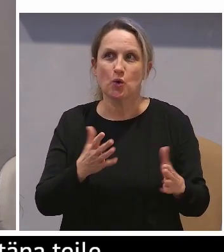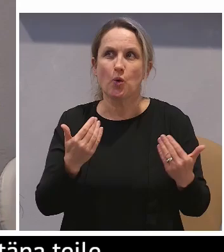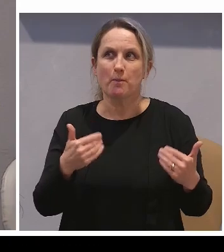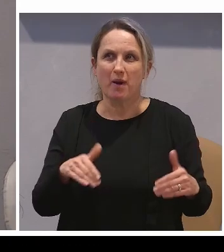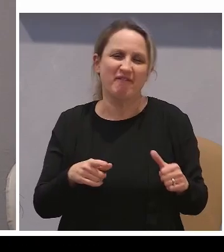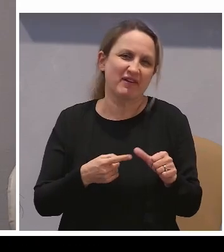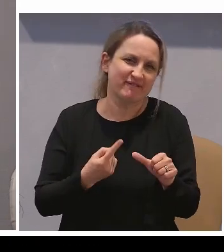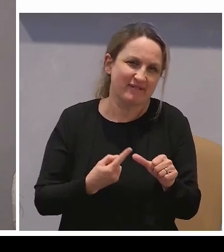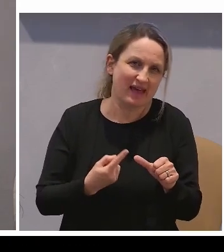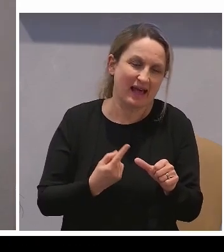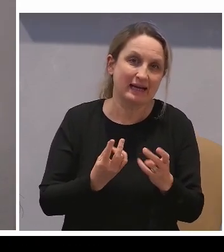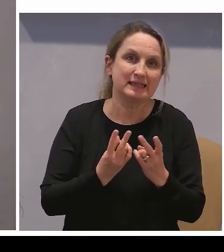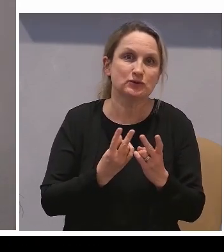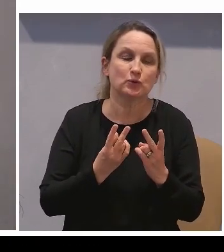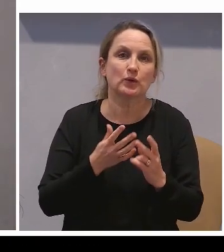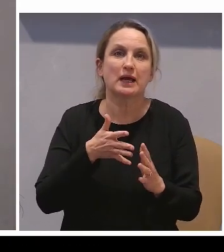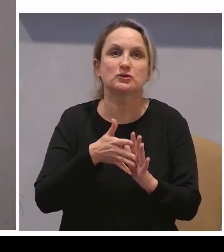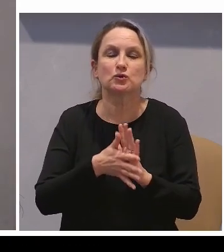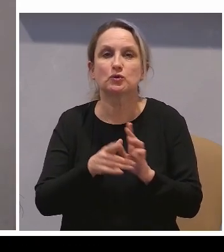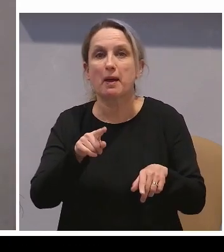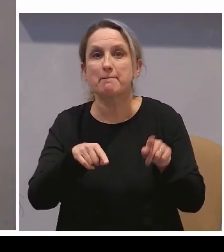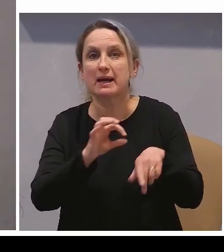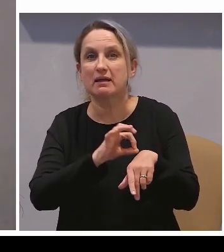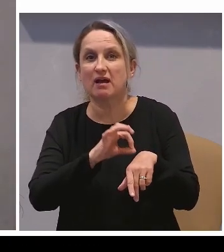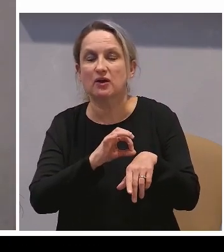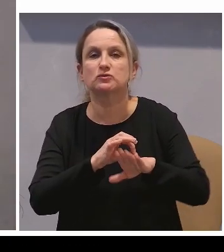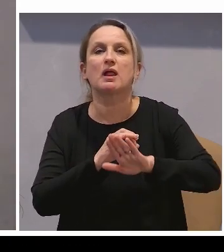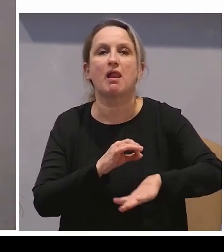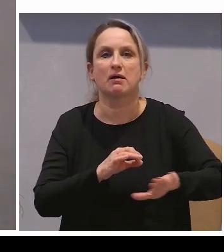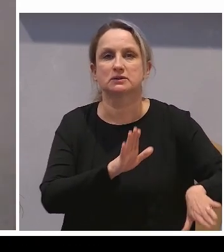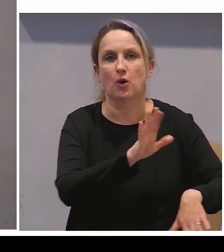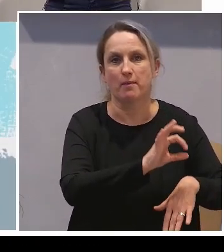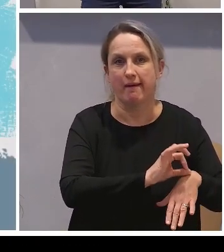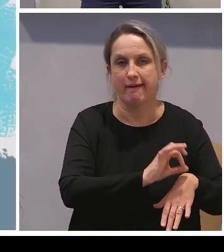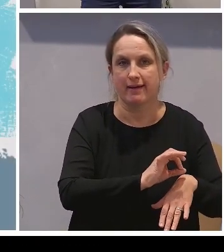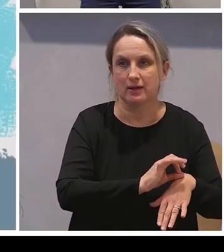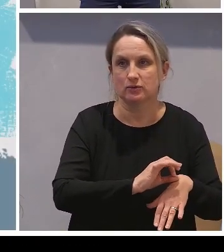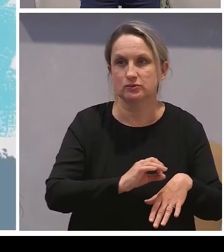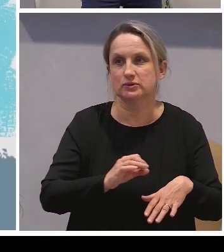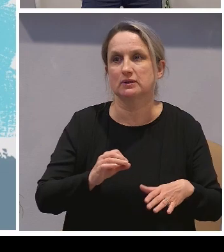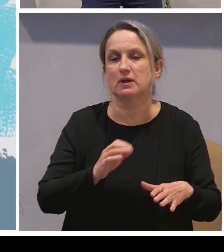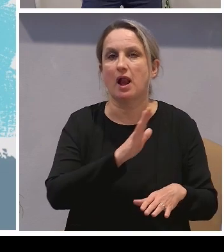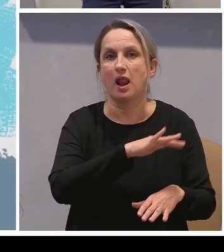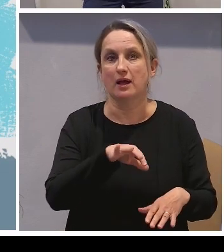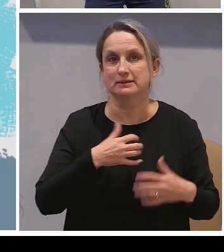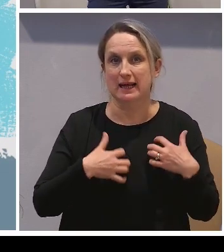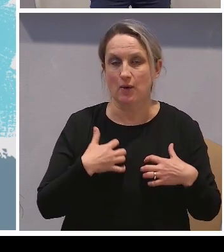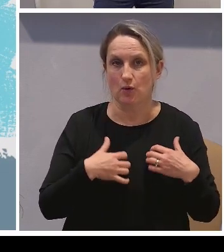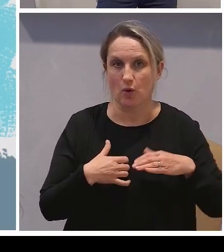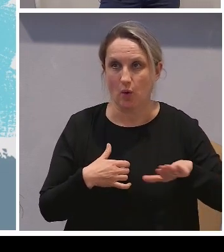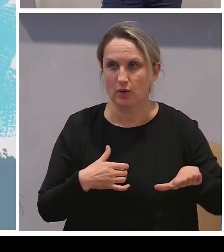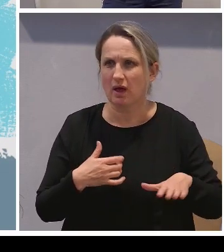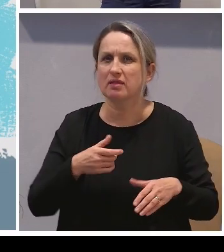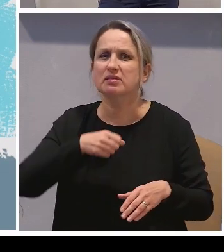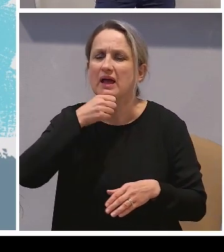veel through selline university, suhtumine, et on mõned haigused, mis on the laste haigused prevailing attitude täiskasvanute laste was that neuroloogias there are ja some täiskasvanute